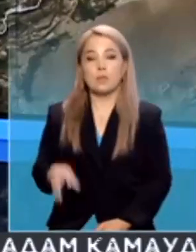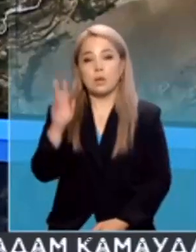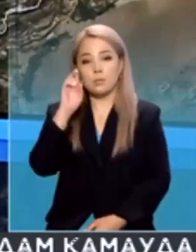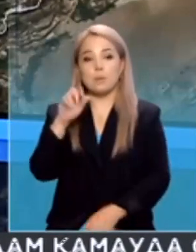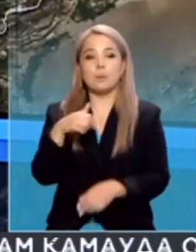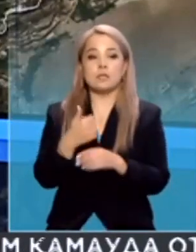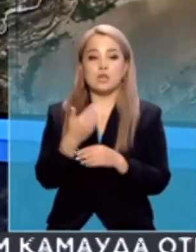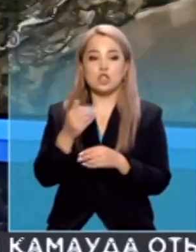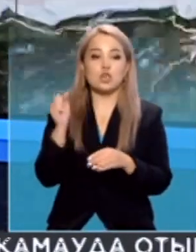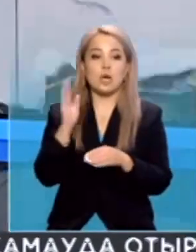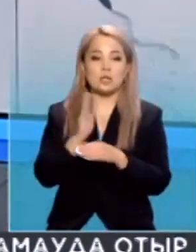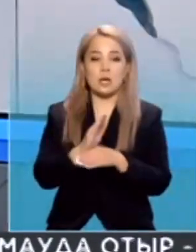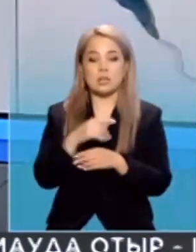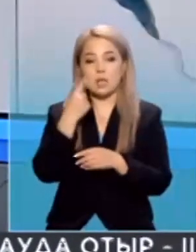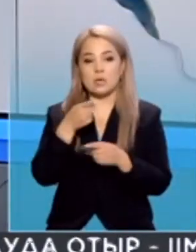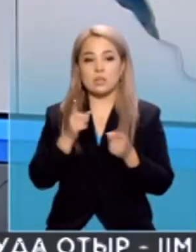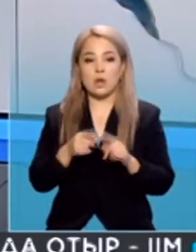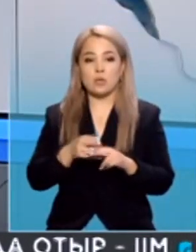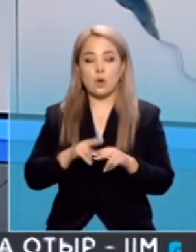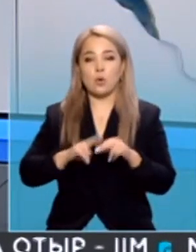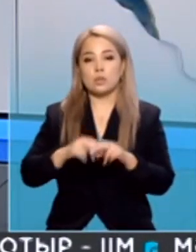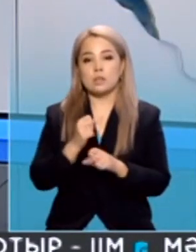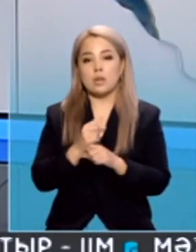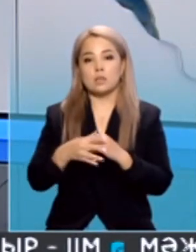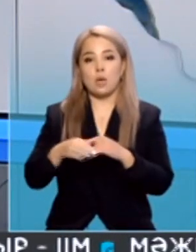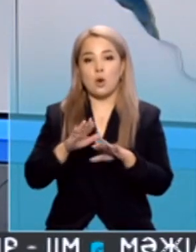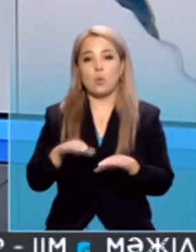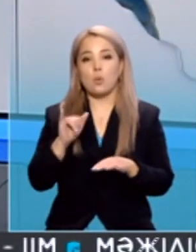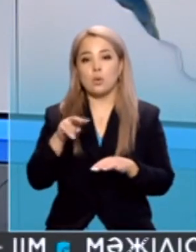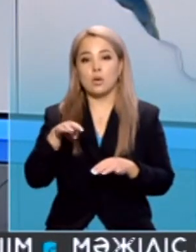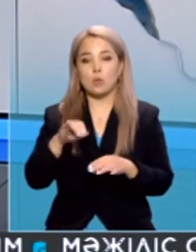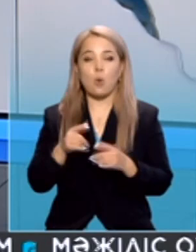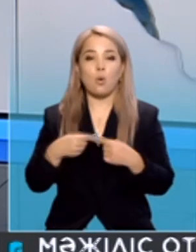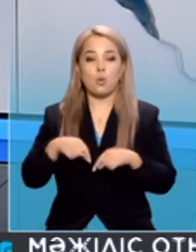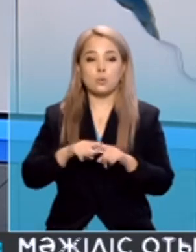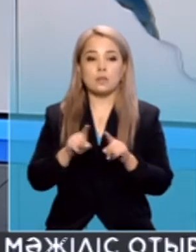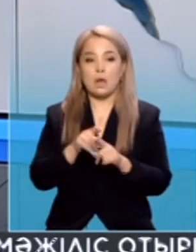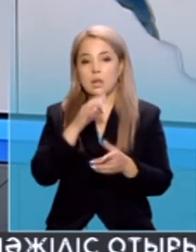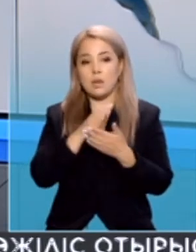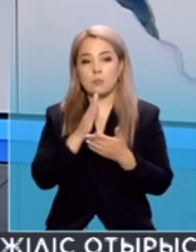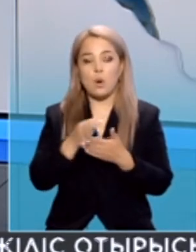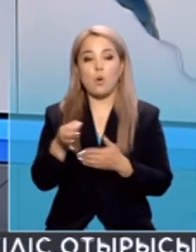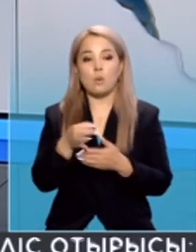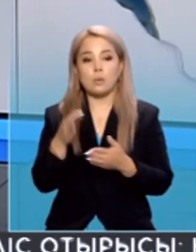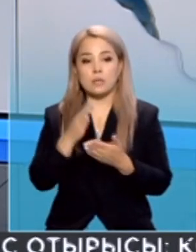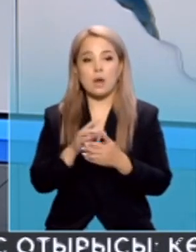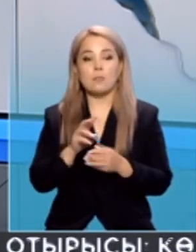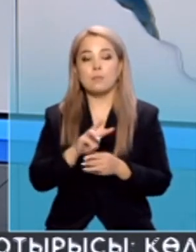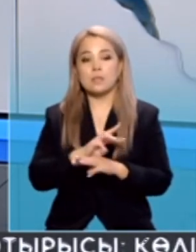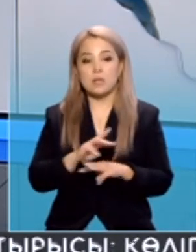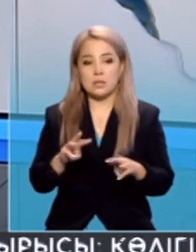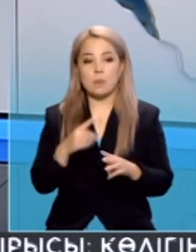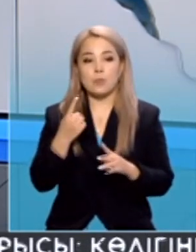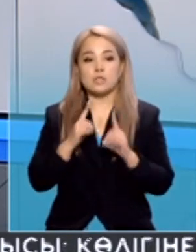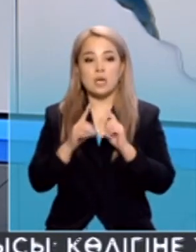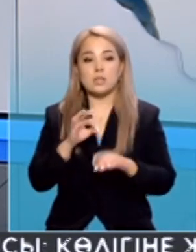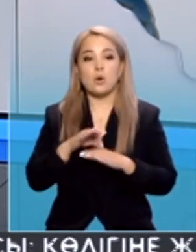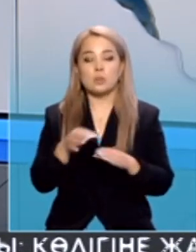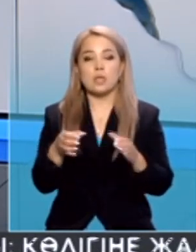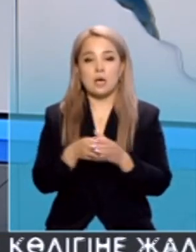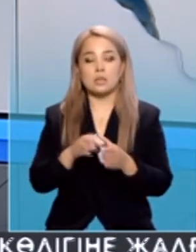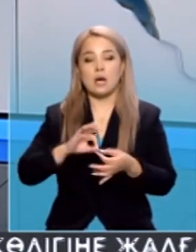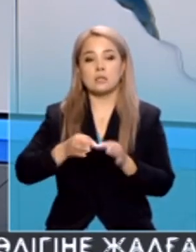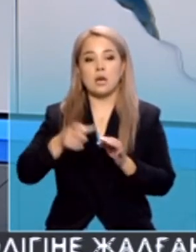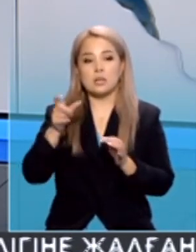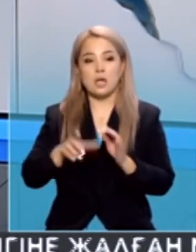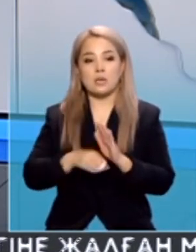Мемлекет башысының жарлығымен ресми түрде құрылған өңірдің бірі Ұлытау облысы. Бүгін жаңа аймақта облыстық мәслихаттың бірінші сессиясы өтіп, хатшы